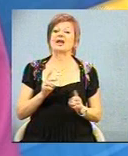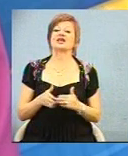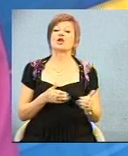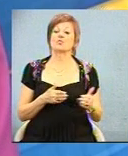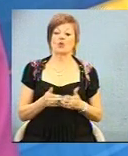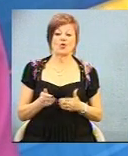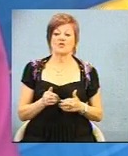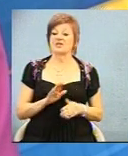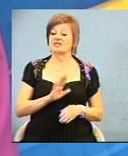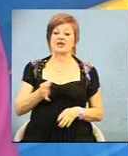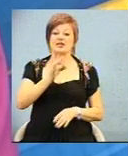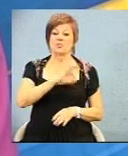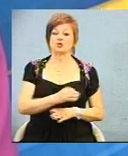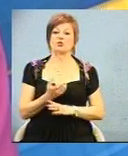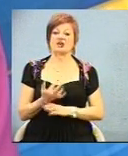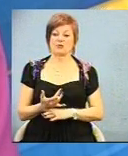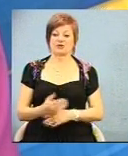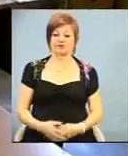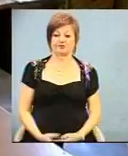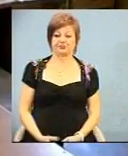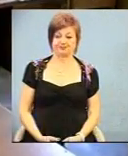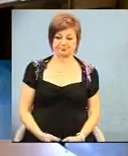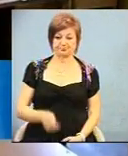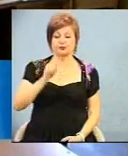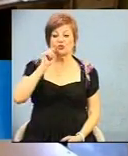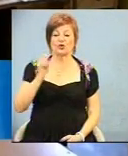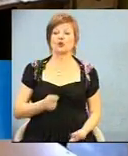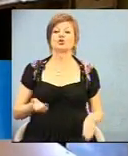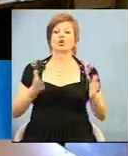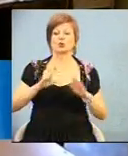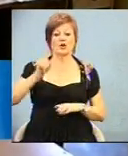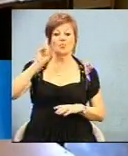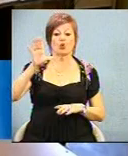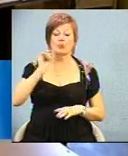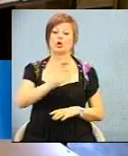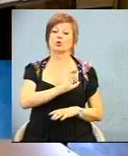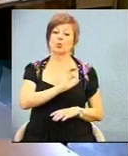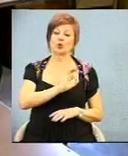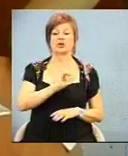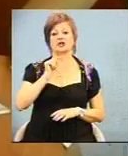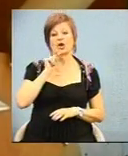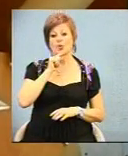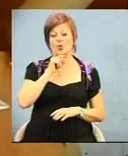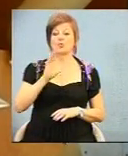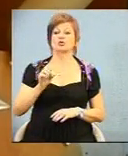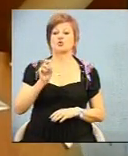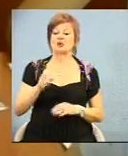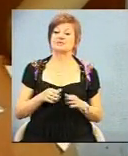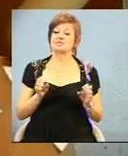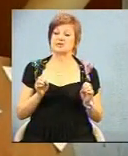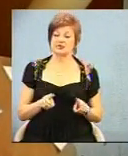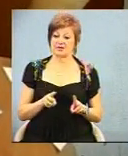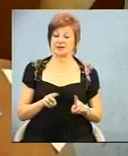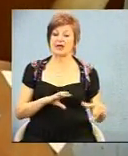вже не користуються попитом. В Україні залишаються популярними юридичні, економічні та соціальні спеціальності.